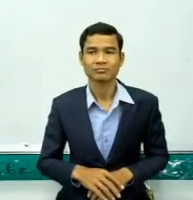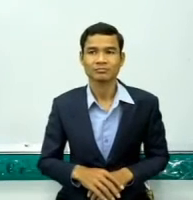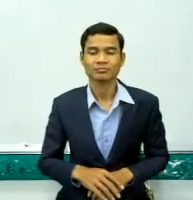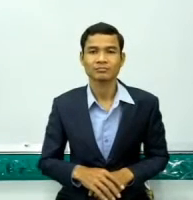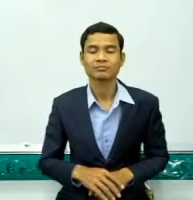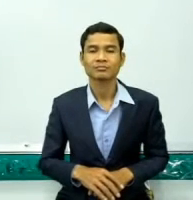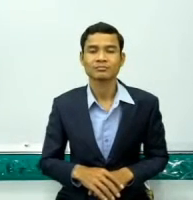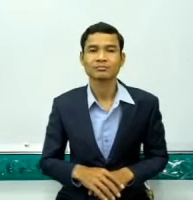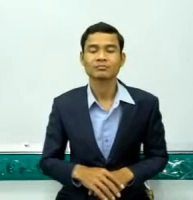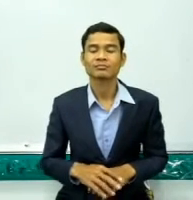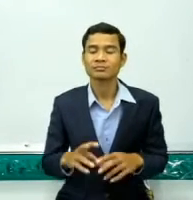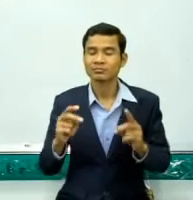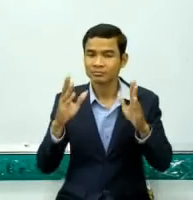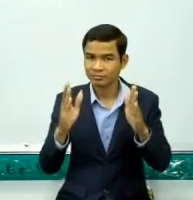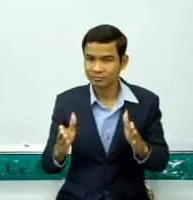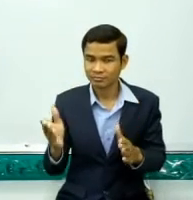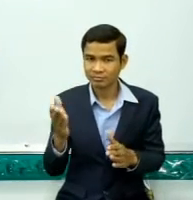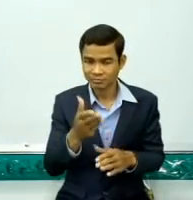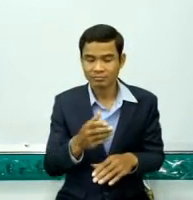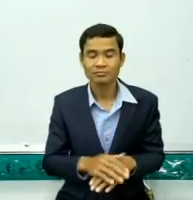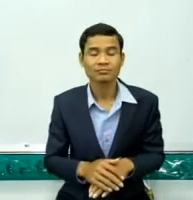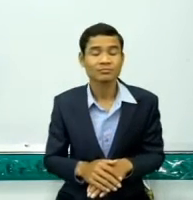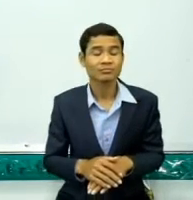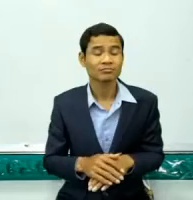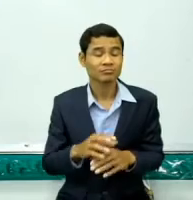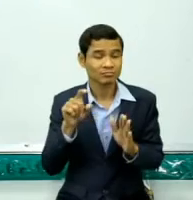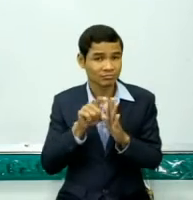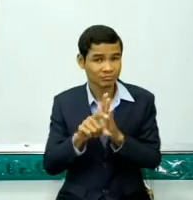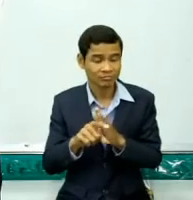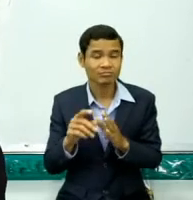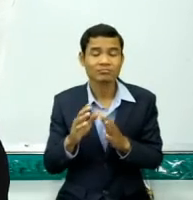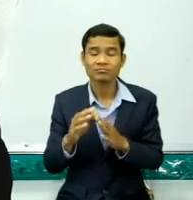cha nè cái chỉ chấm nón chừng nè cái nón ăn tập bật là bao chừng